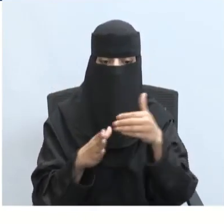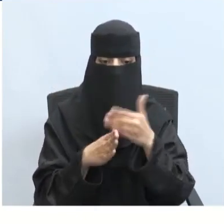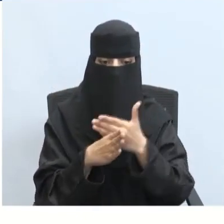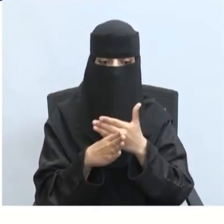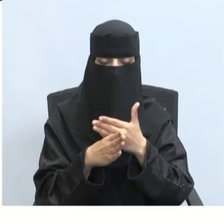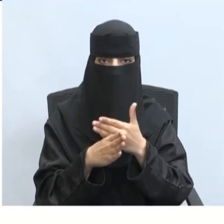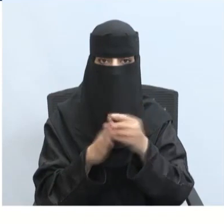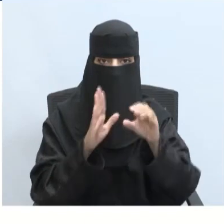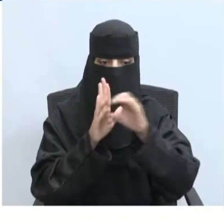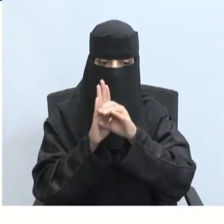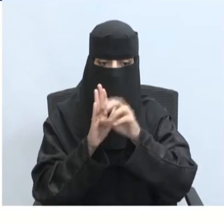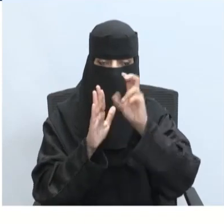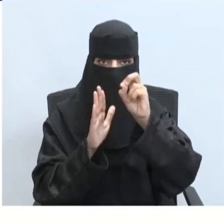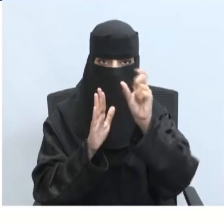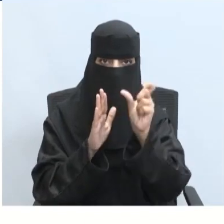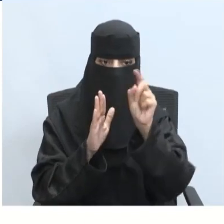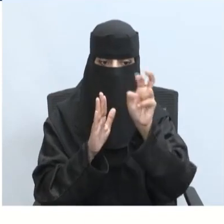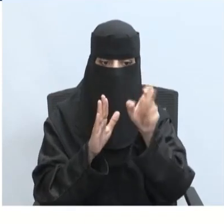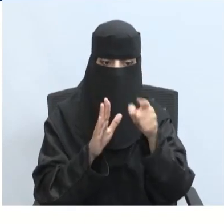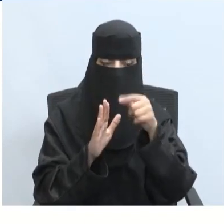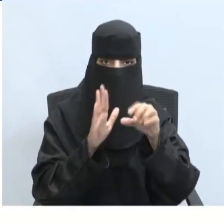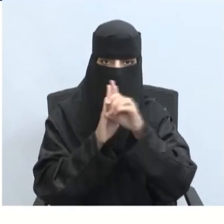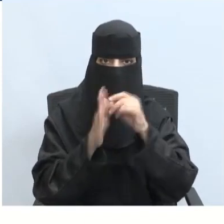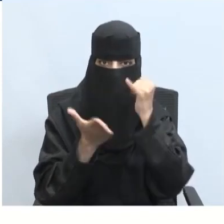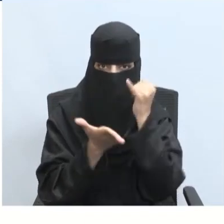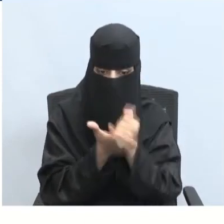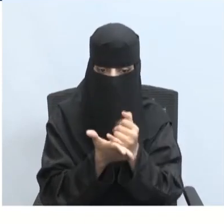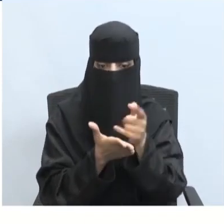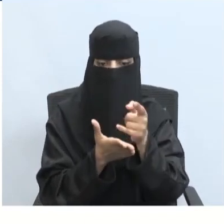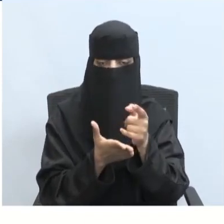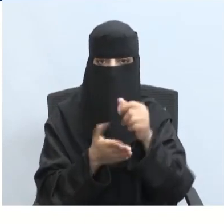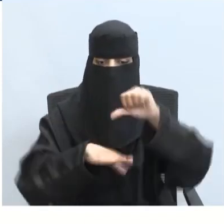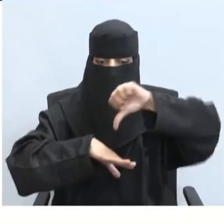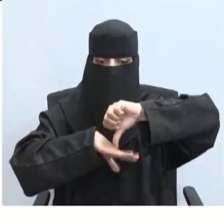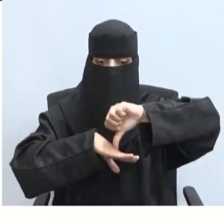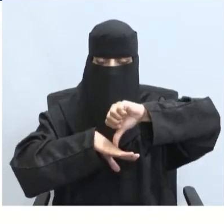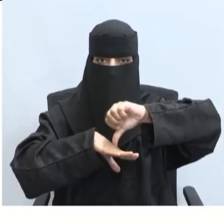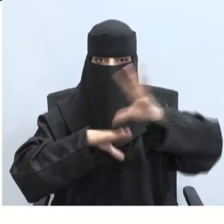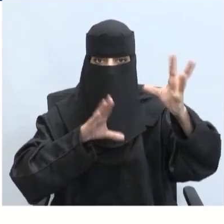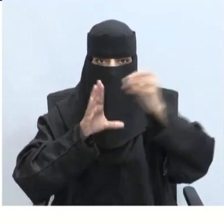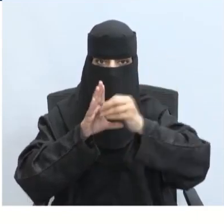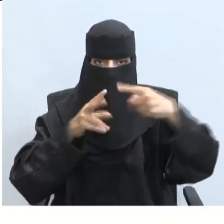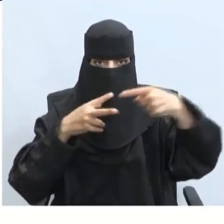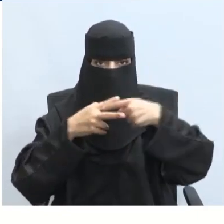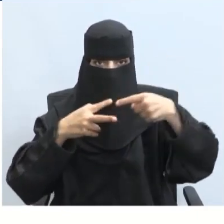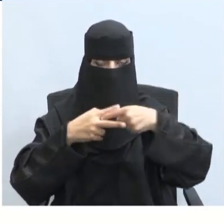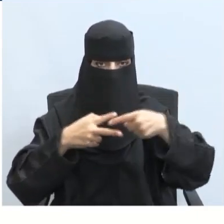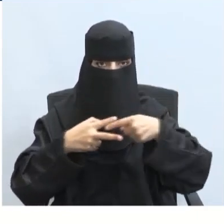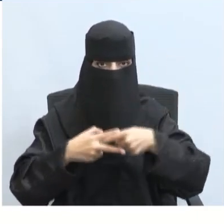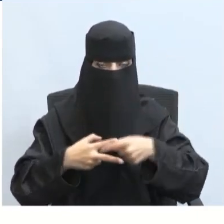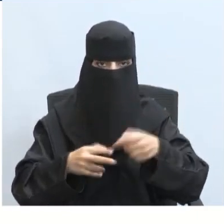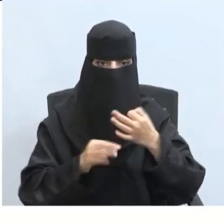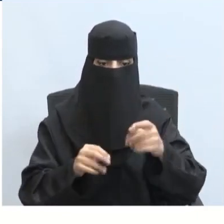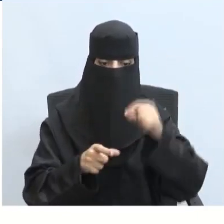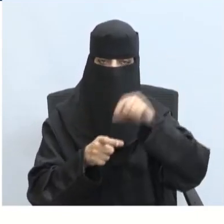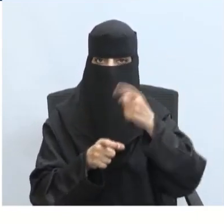للاشعه في العين لماذا القرنيه هي المصدر او العنصر الرئيسي لتجميع الاشعه في العين نعم